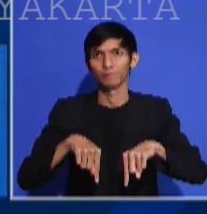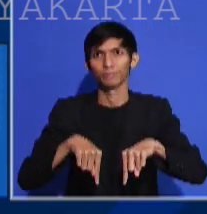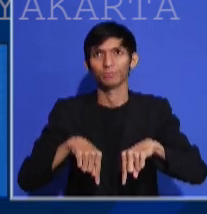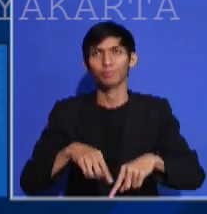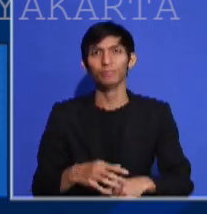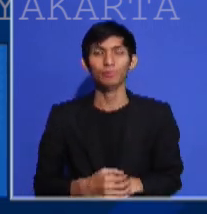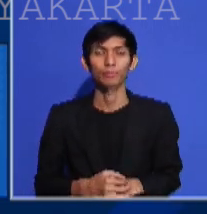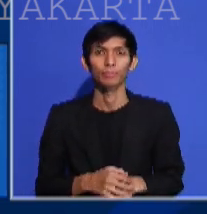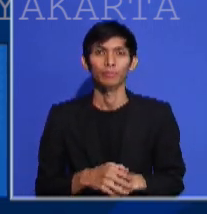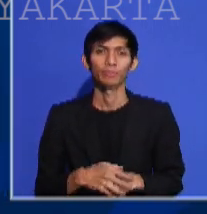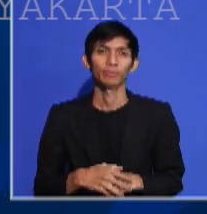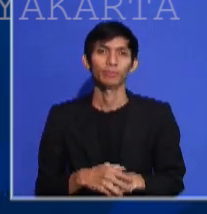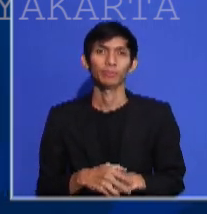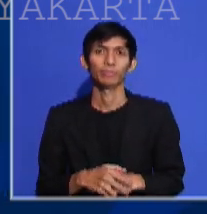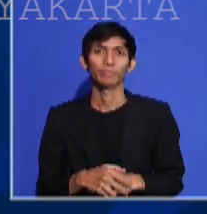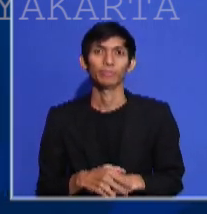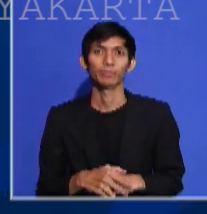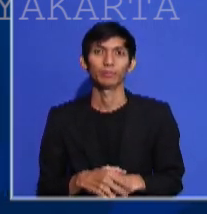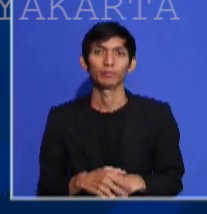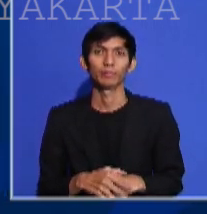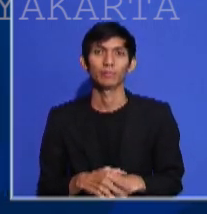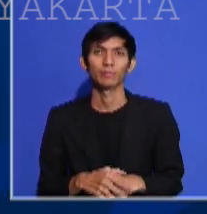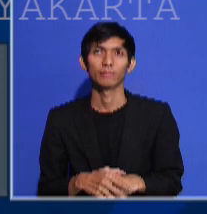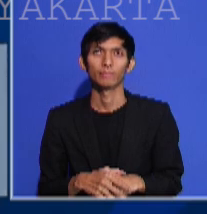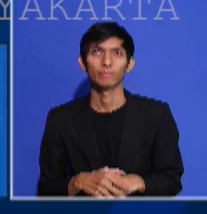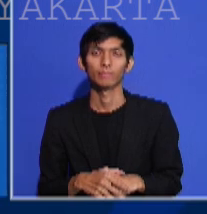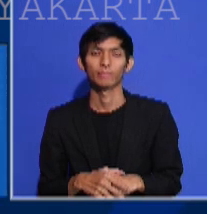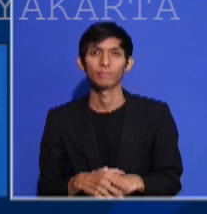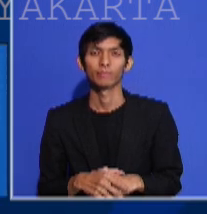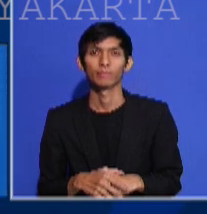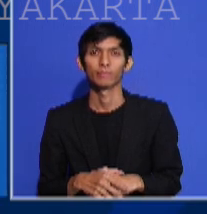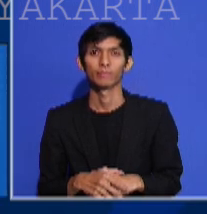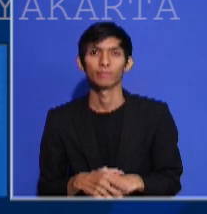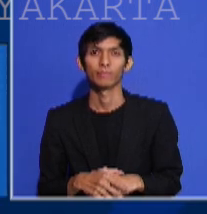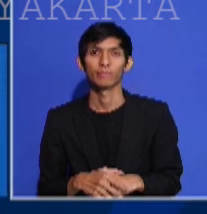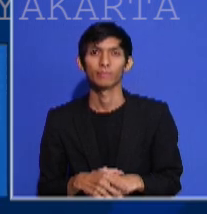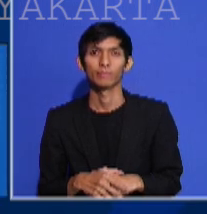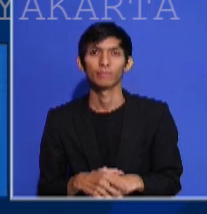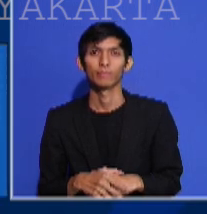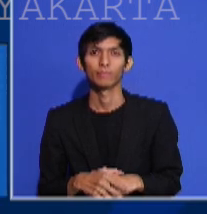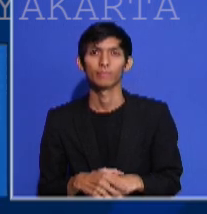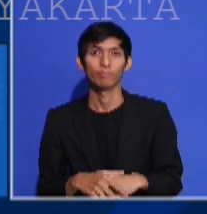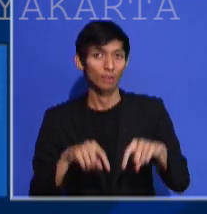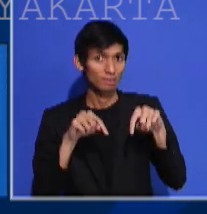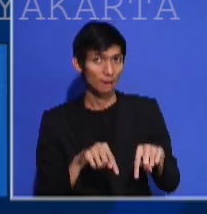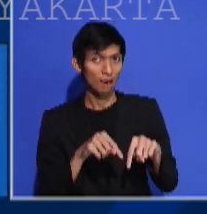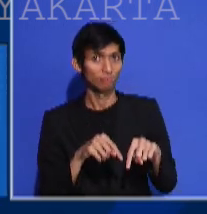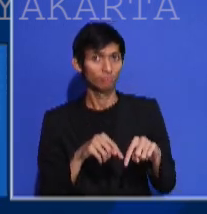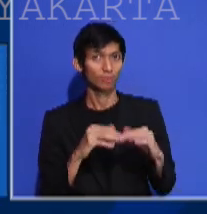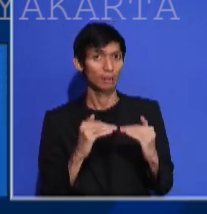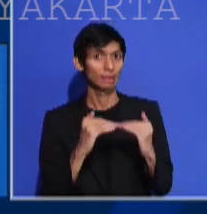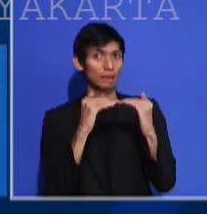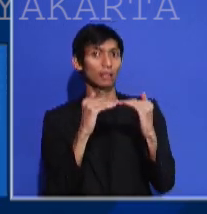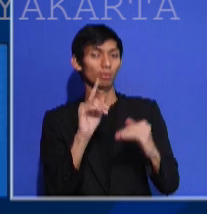ikuti seperti itu oke dan Kalau tidak salah begitu mohon dikoreksi jika salah Konita saat ini ada di peringkat pertama